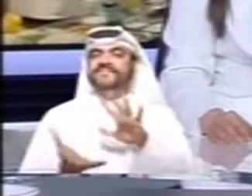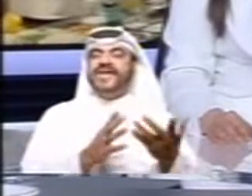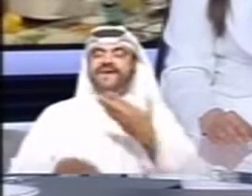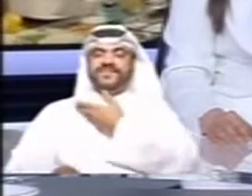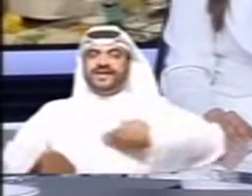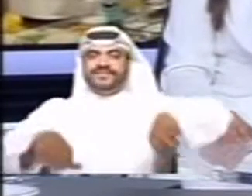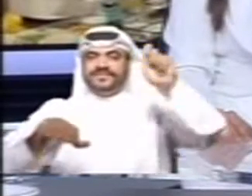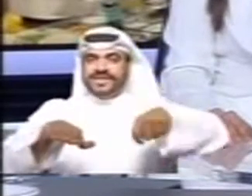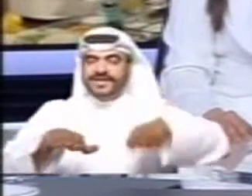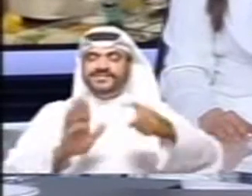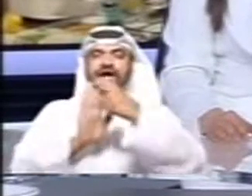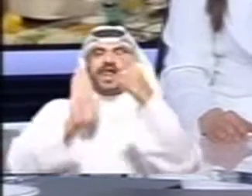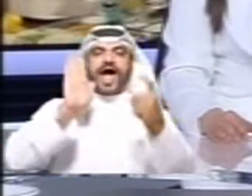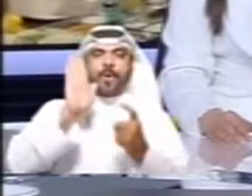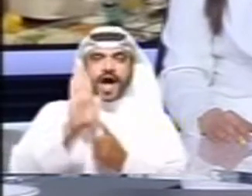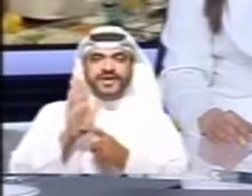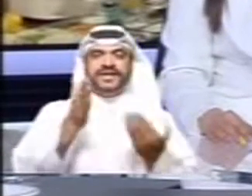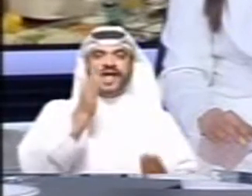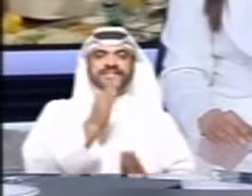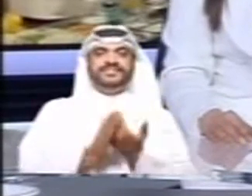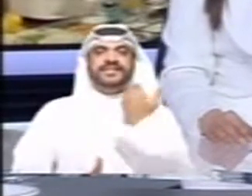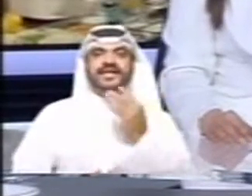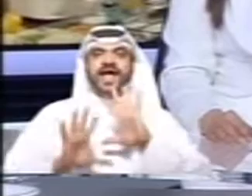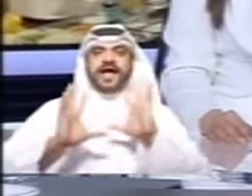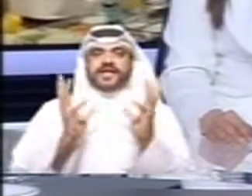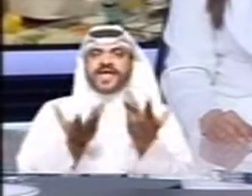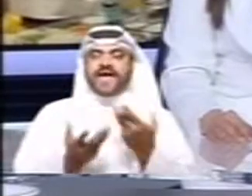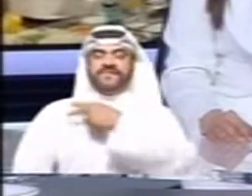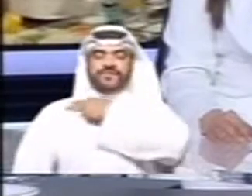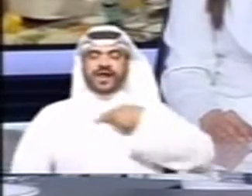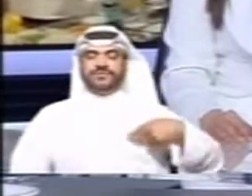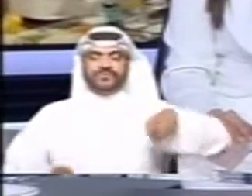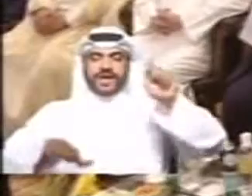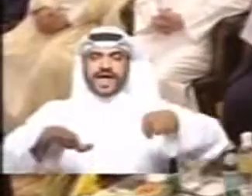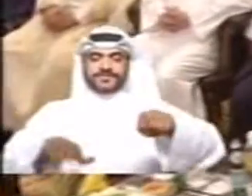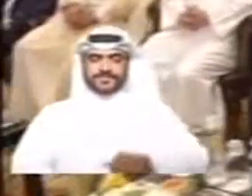يومين العديد من الموضوعات المتعلقة بالتحكيم في مجال القضاء الإداري.